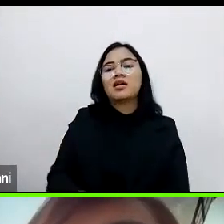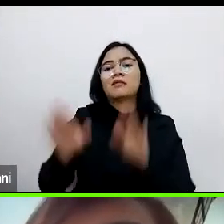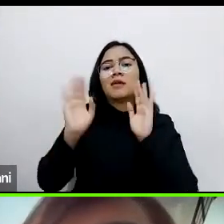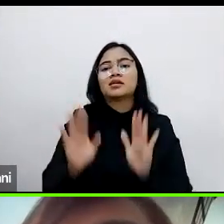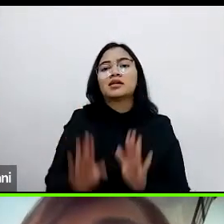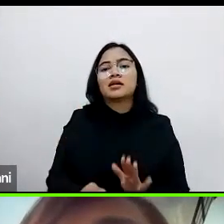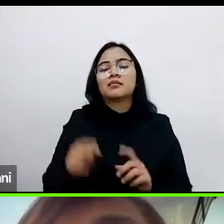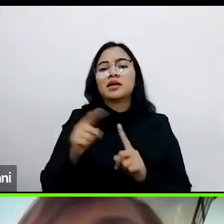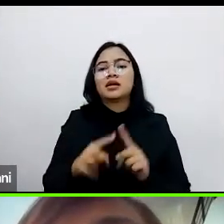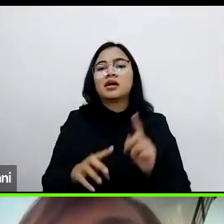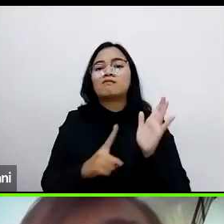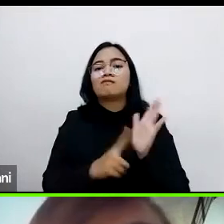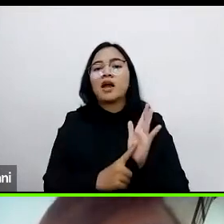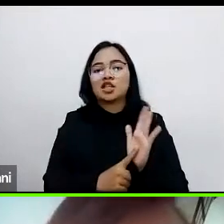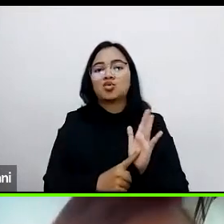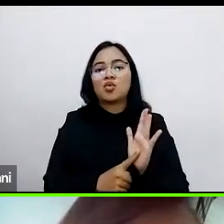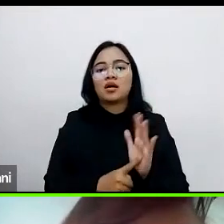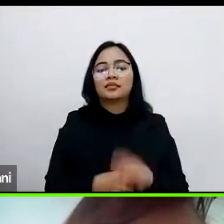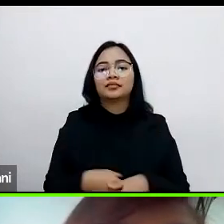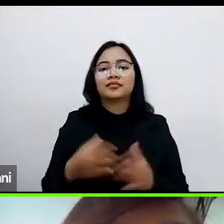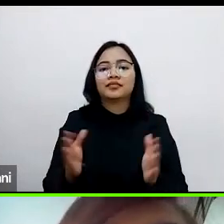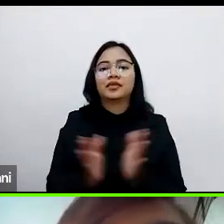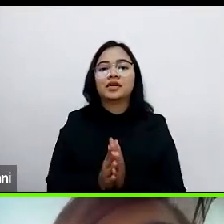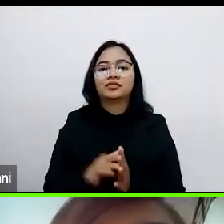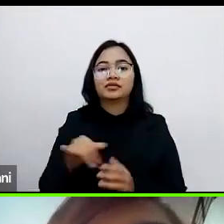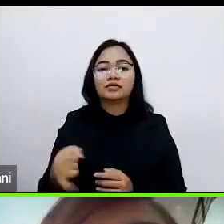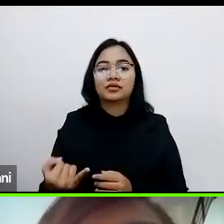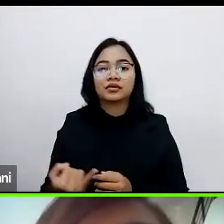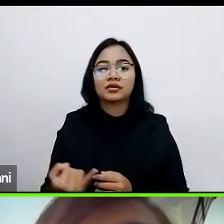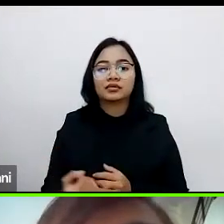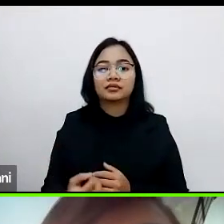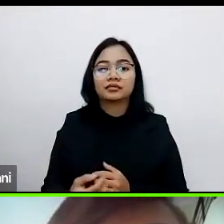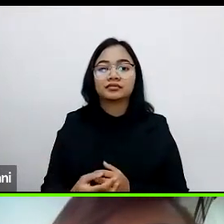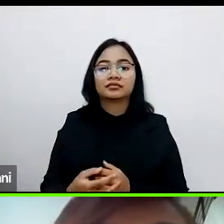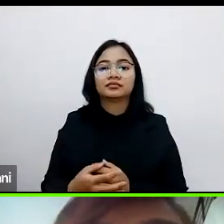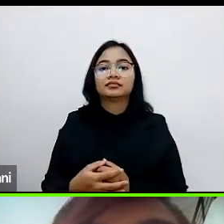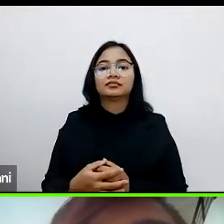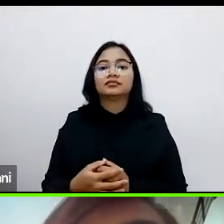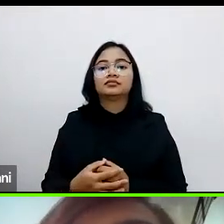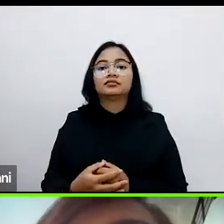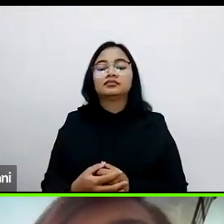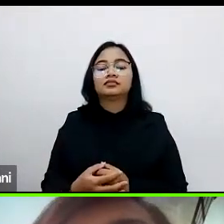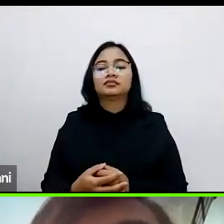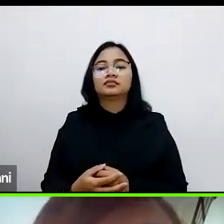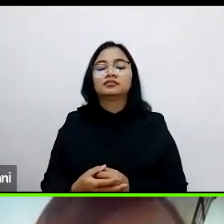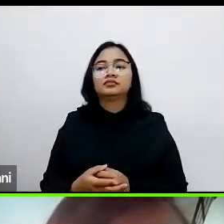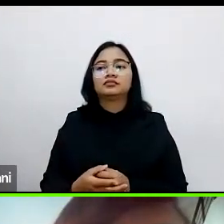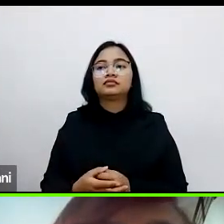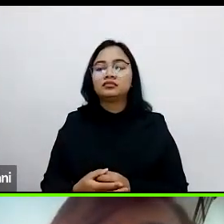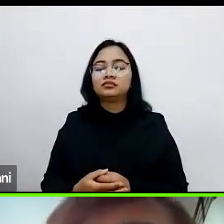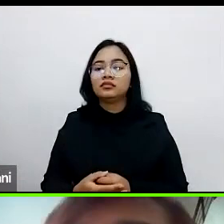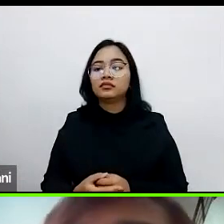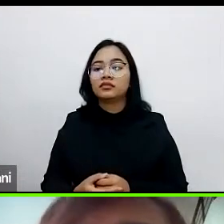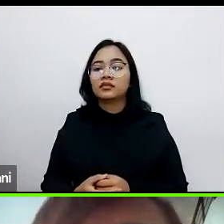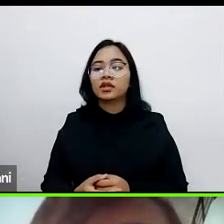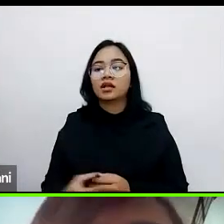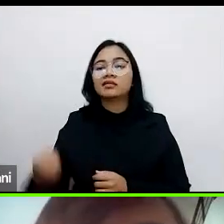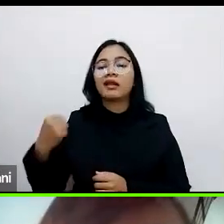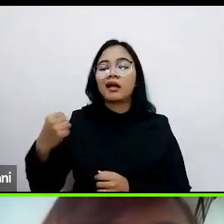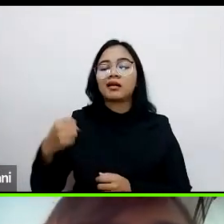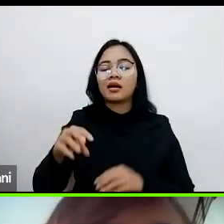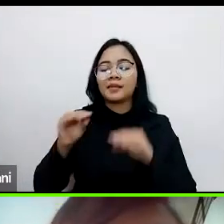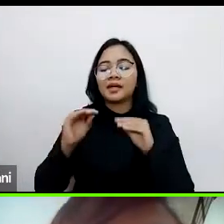juga apa namanya yang di luar nih, apa misalnya tenaga kependidikan, kemudian satpam, itu kan juga banyak